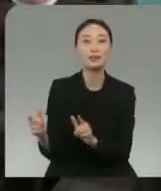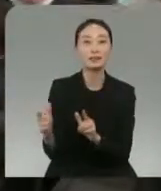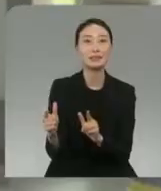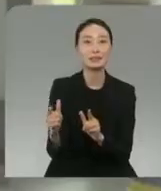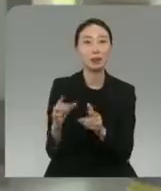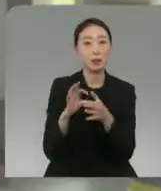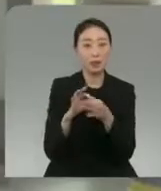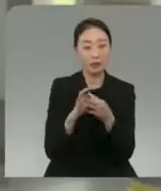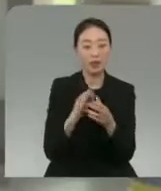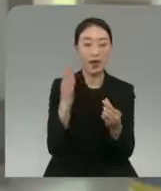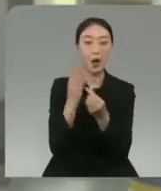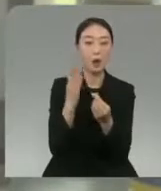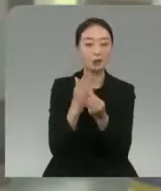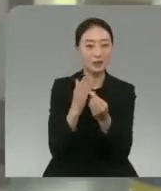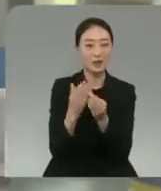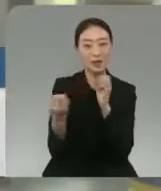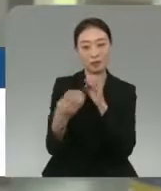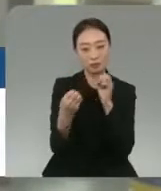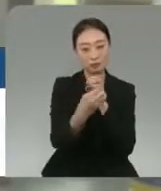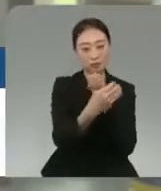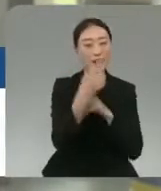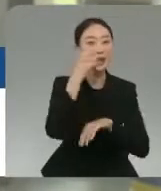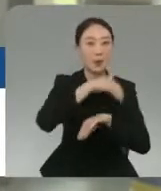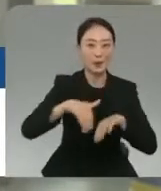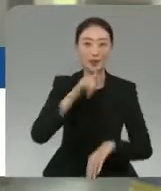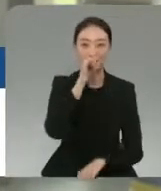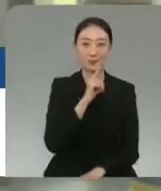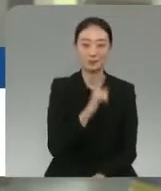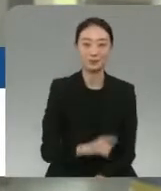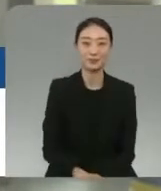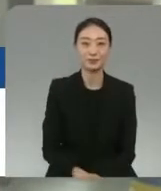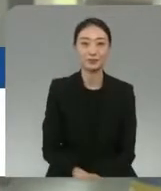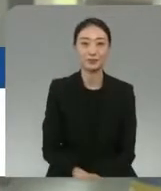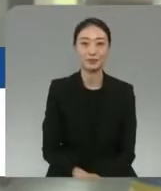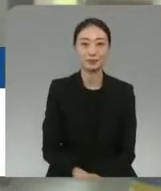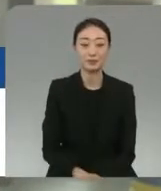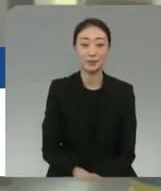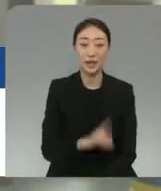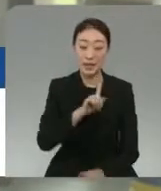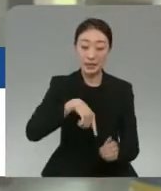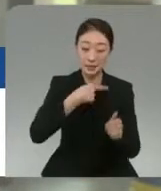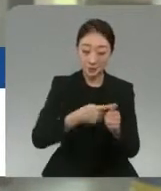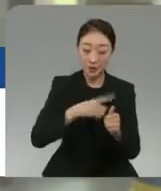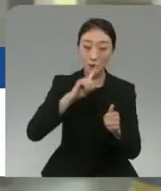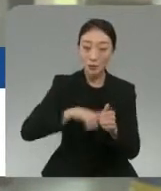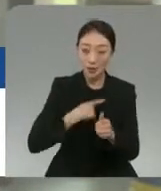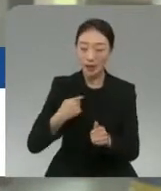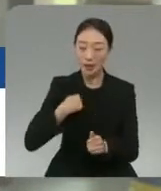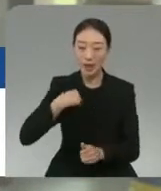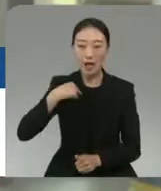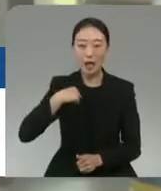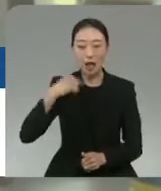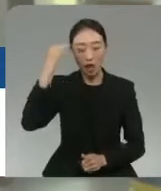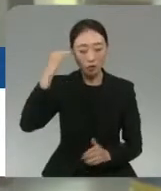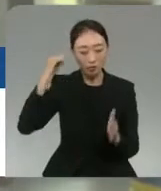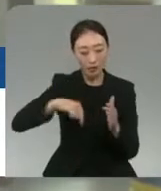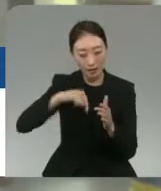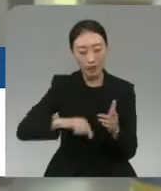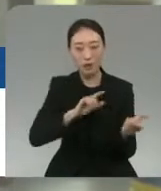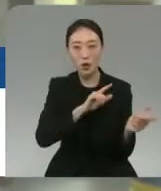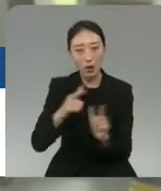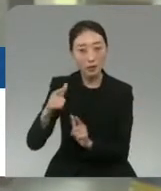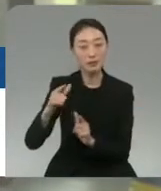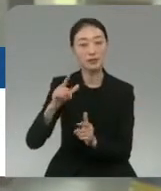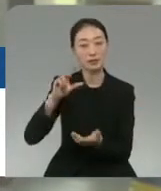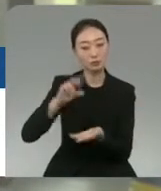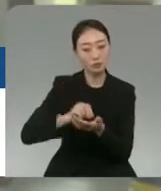nghị sự quan tâm và ủng hộ về vấn đề hạt nhân Bắc Triều Tiên trong bài phát biểu tại hội nghị thượng đỉnh NATO đồng thời tổ chức chính cuộc hội đồng sông Phương với